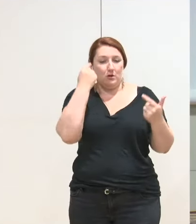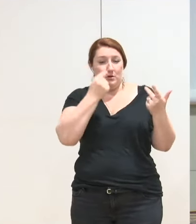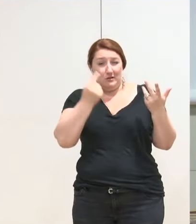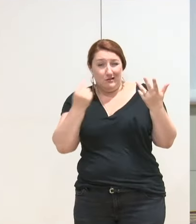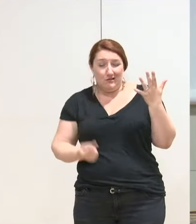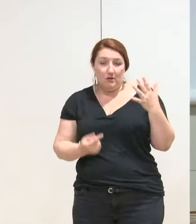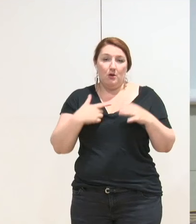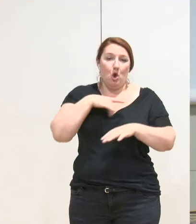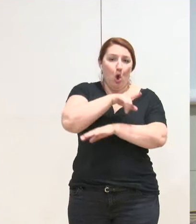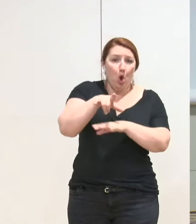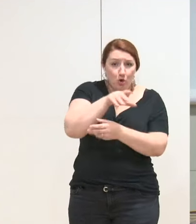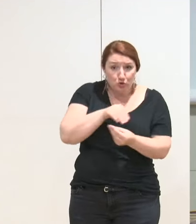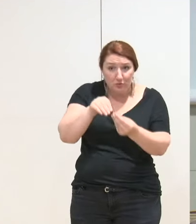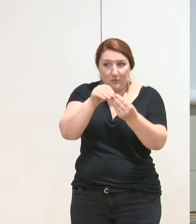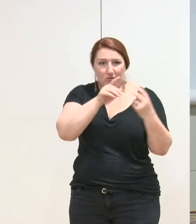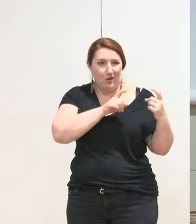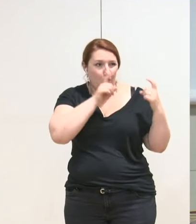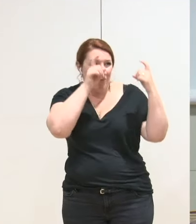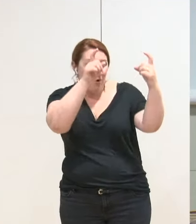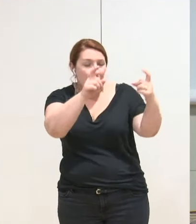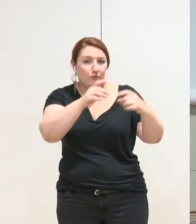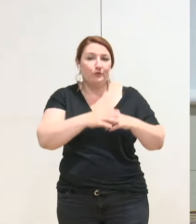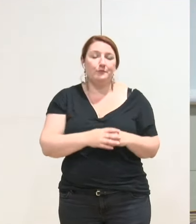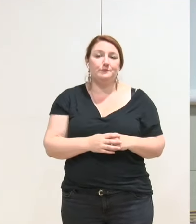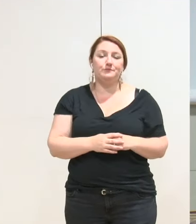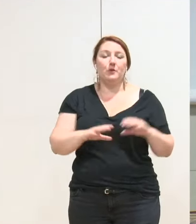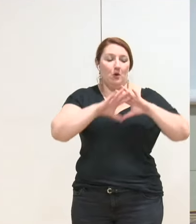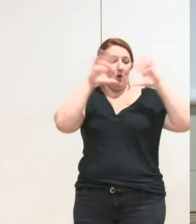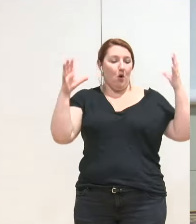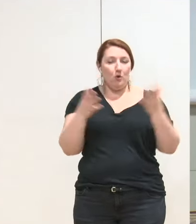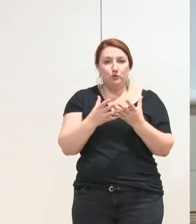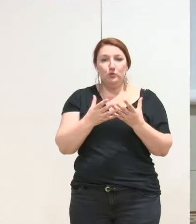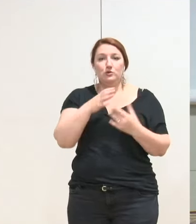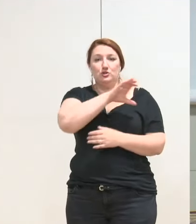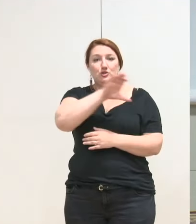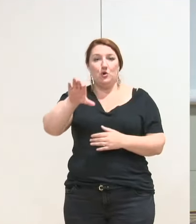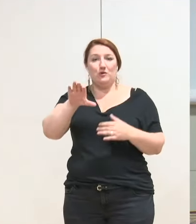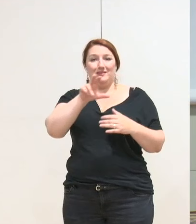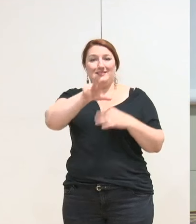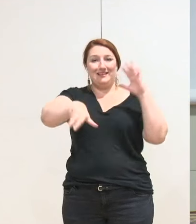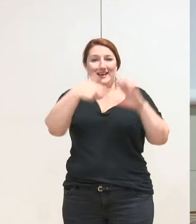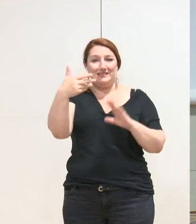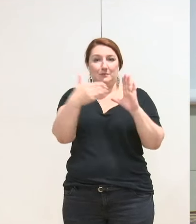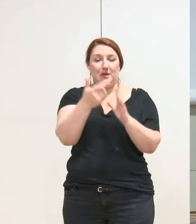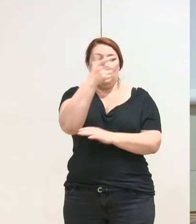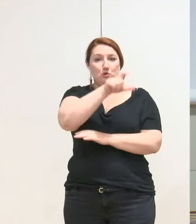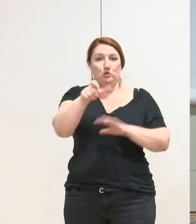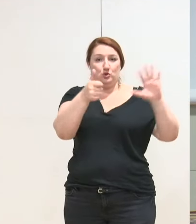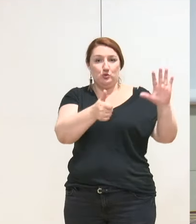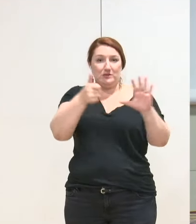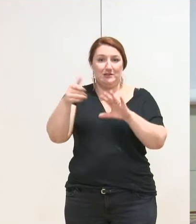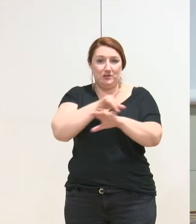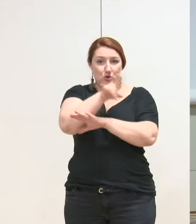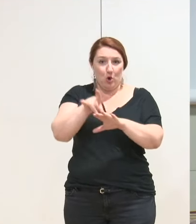supplémentaires qui auraiit augmenté il y a eu 113266 heures supplémentaires en 2013